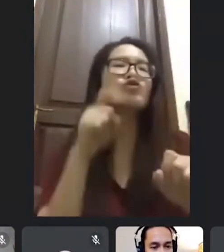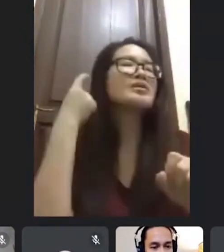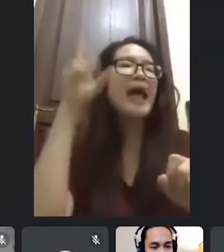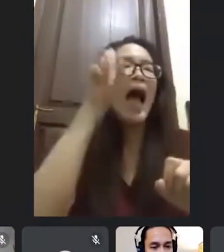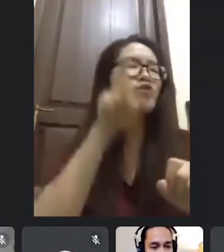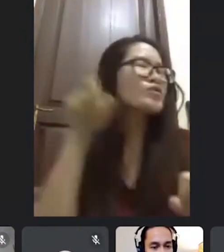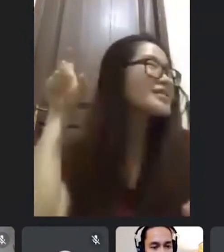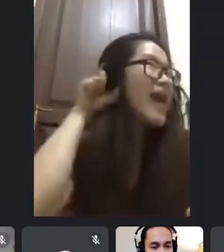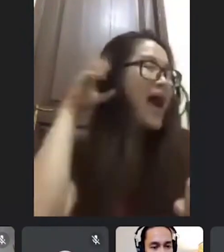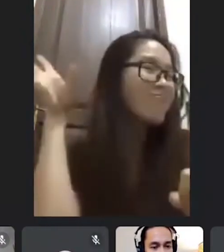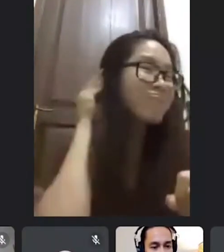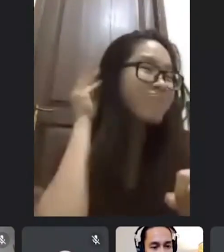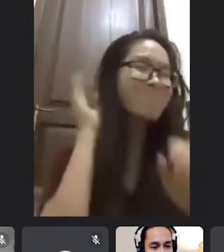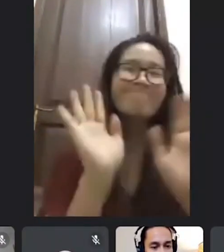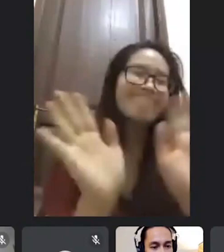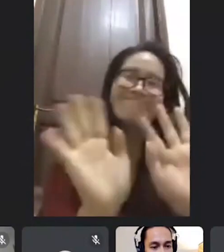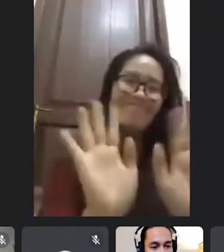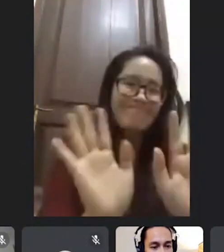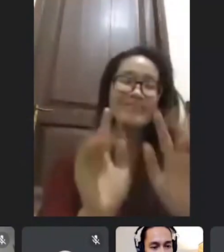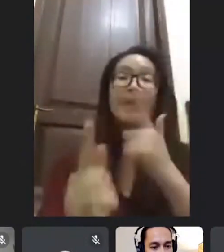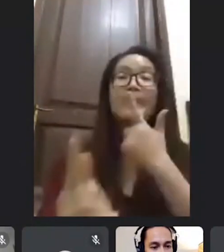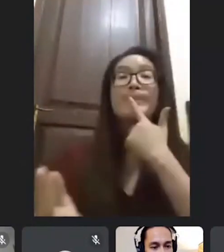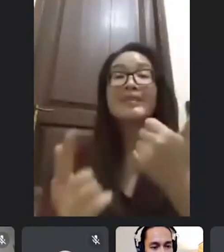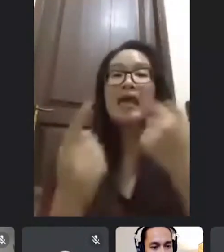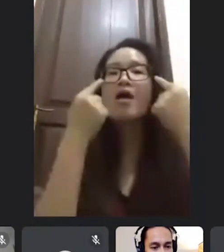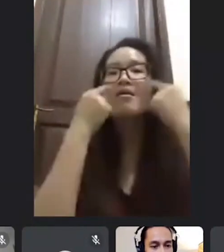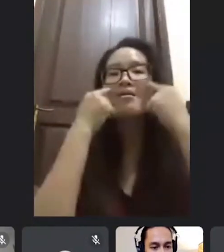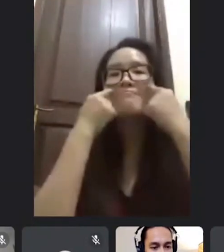ya Mas